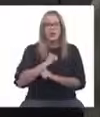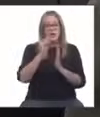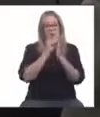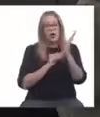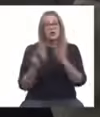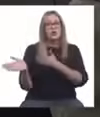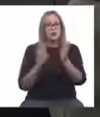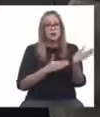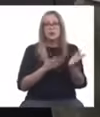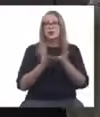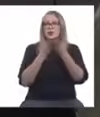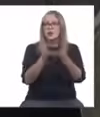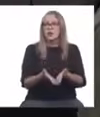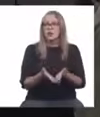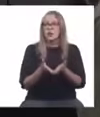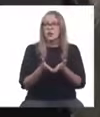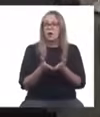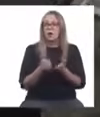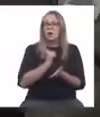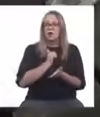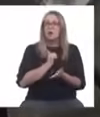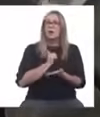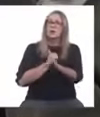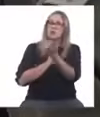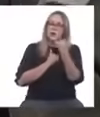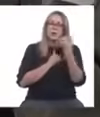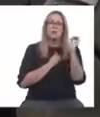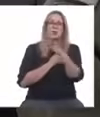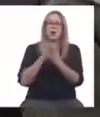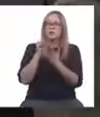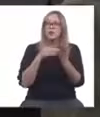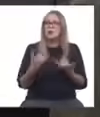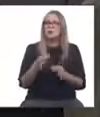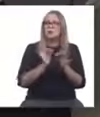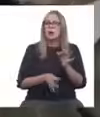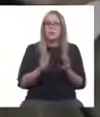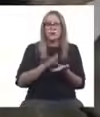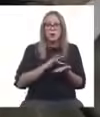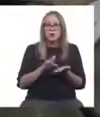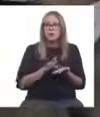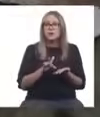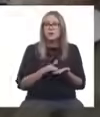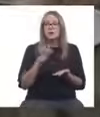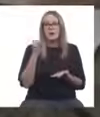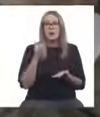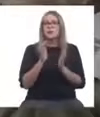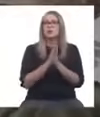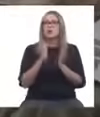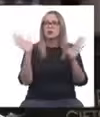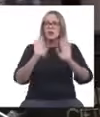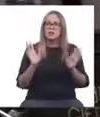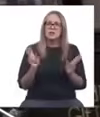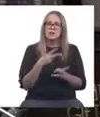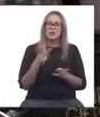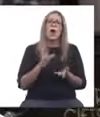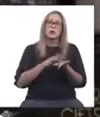את יכולה להביא לי את הרשימה? אני אקח את הטלפון שלך ונוסיף אותך. מצוין, ומה עכשיו ספציפי? יש לי פה אייפד, מישהו ביקש אייפד? כן, ביקשו טלוויזיה ואי אפשר להשיג, אז אייפד זה יהיה